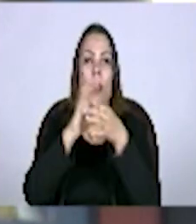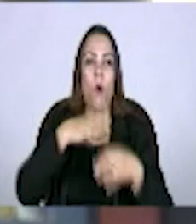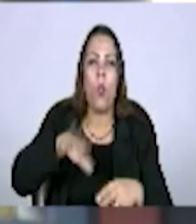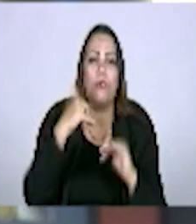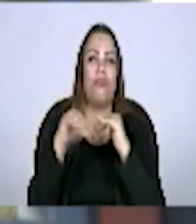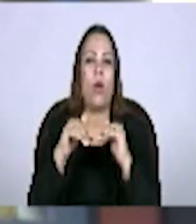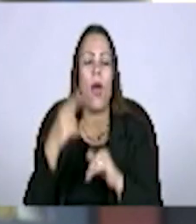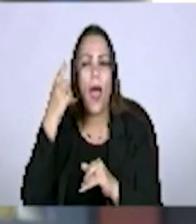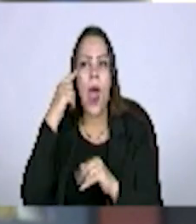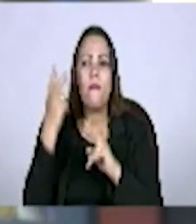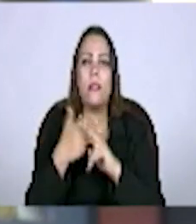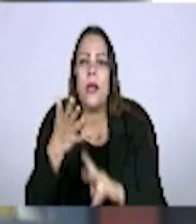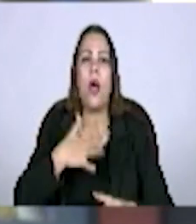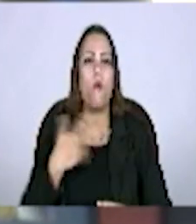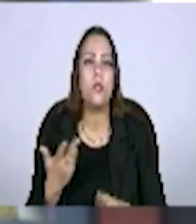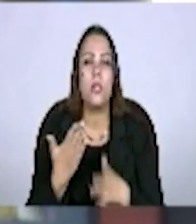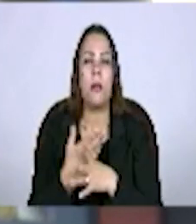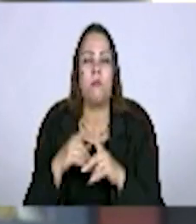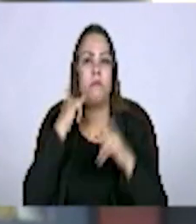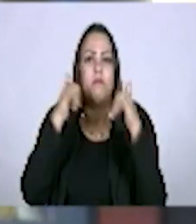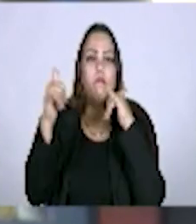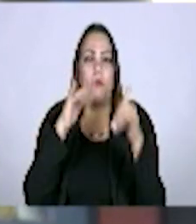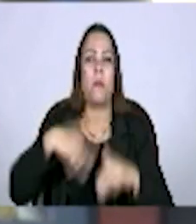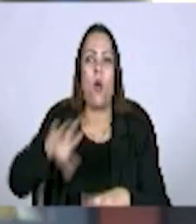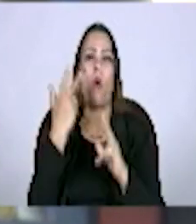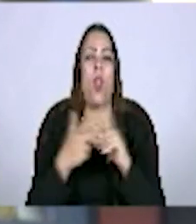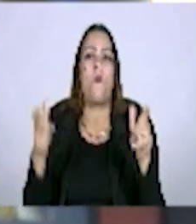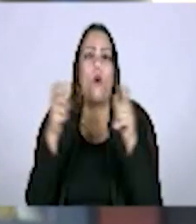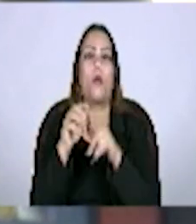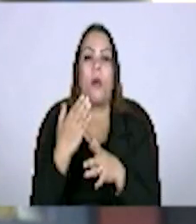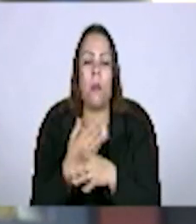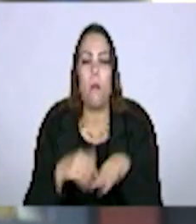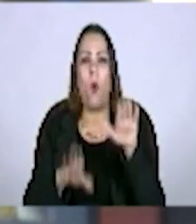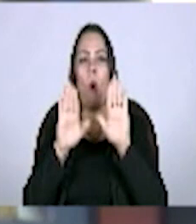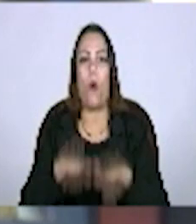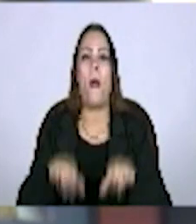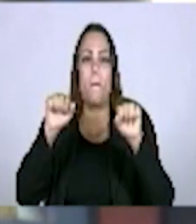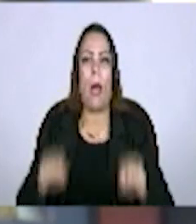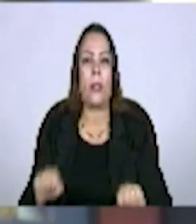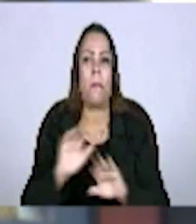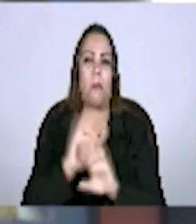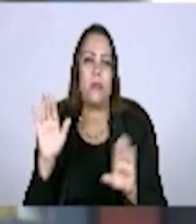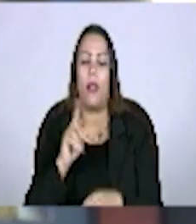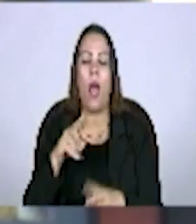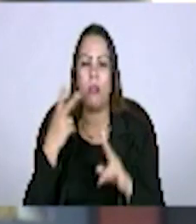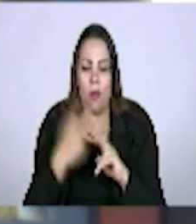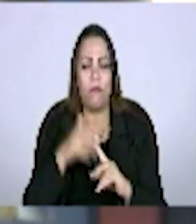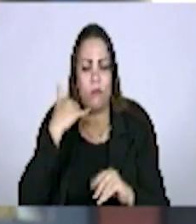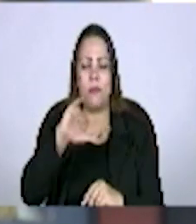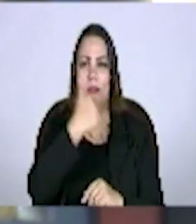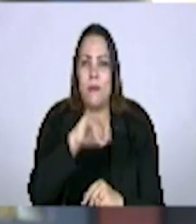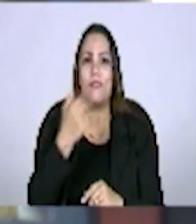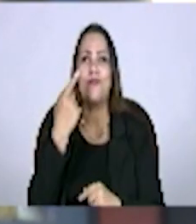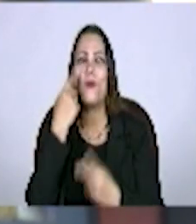وتعرف ان هي كمان تتواصل مع المجتمع مش قيادات موجوده في المكاتب وبس لا دهنا عايزين قيادات جماهيريه تتصل